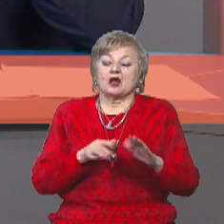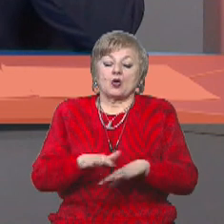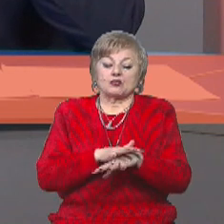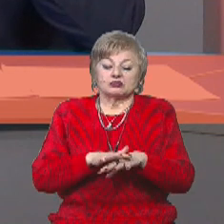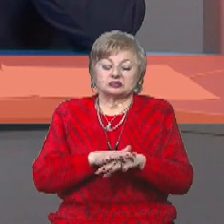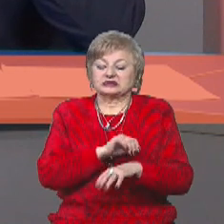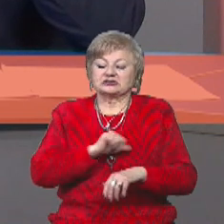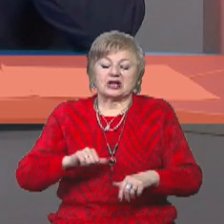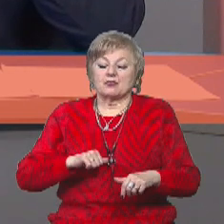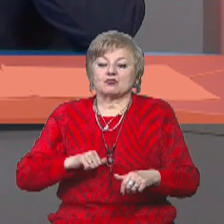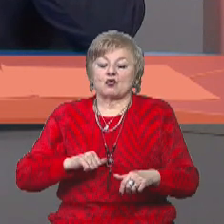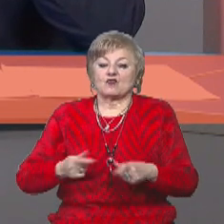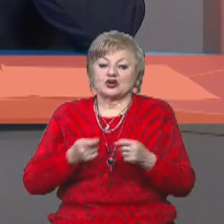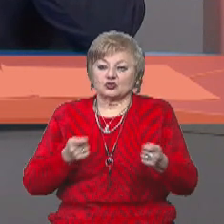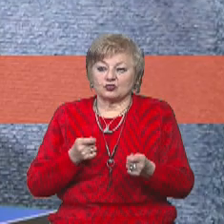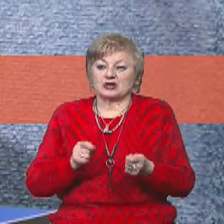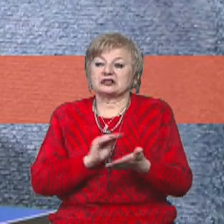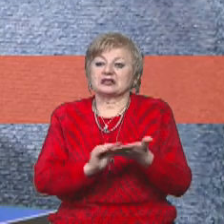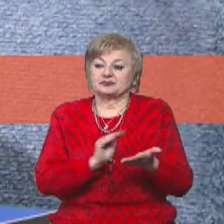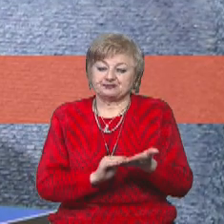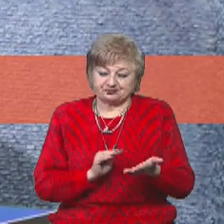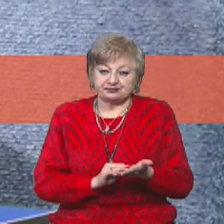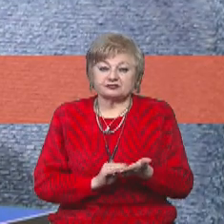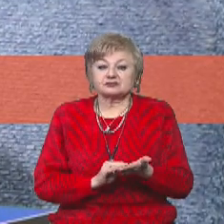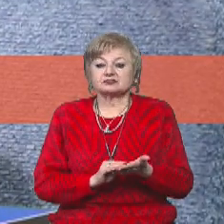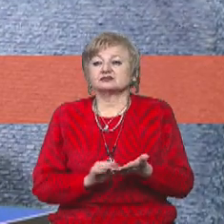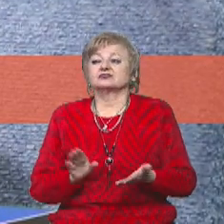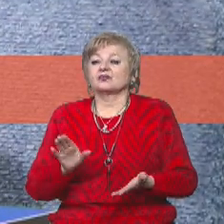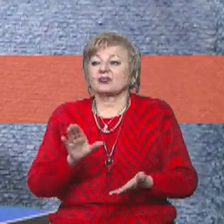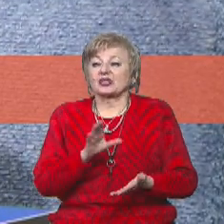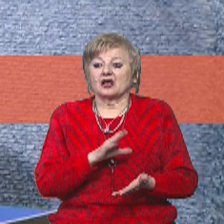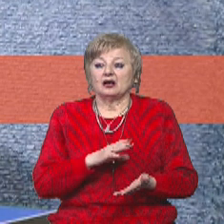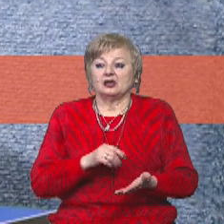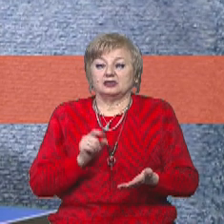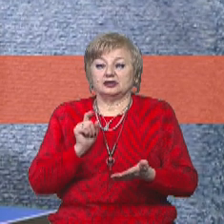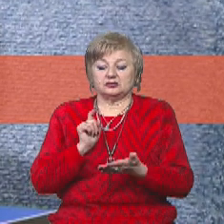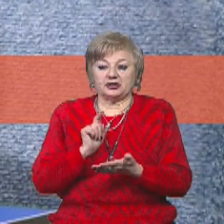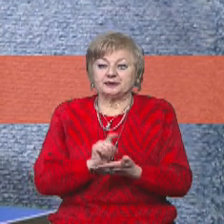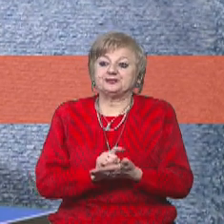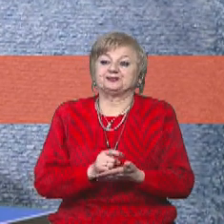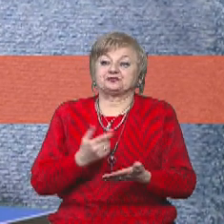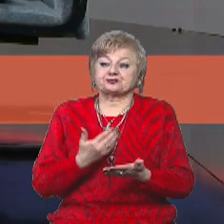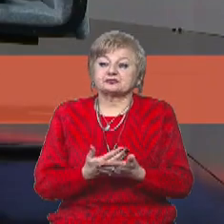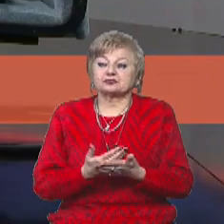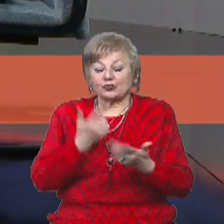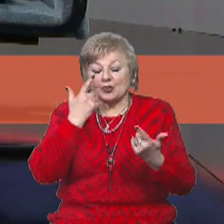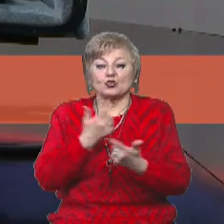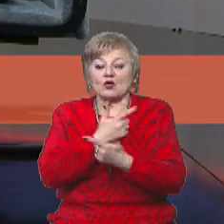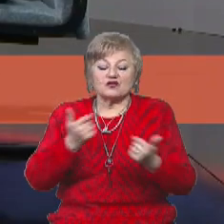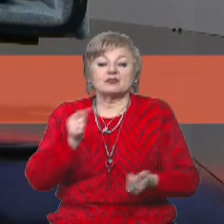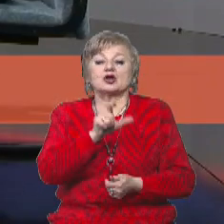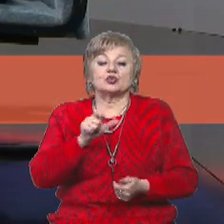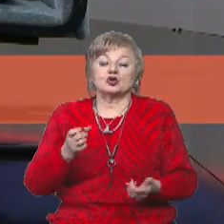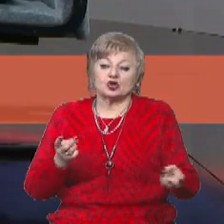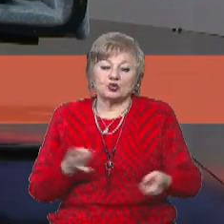самоврядування написані тут також. Центральні органи, там, адміністрація, і нема такої можливості. Про інформування населення.